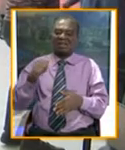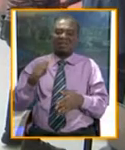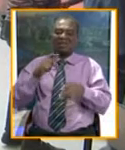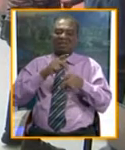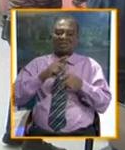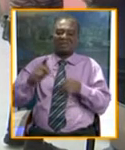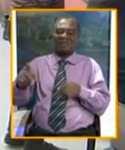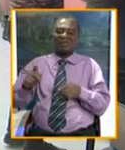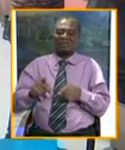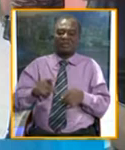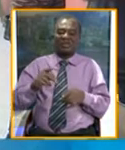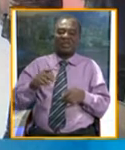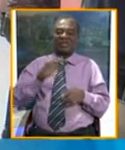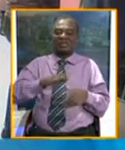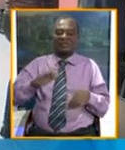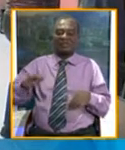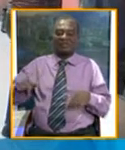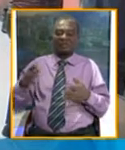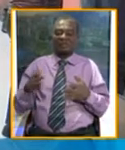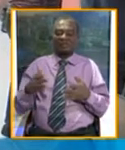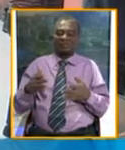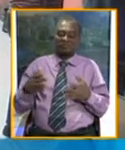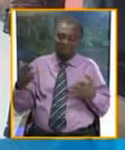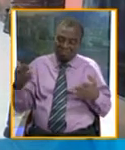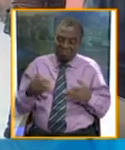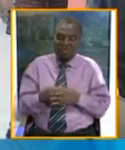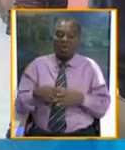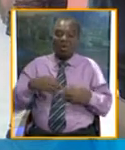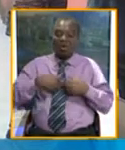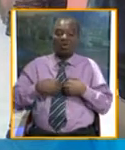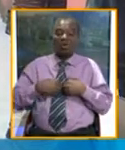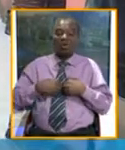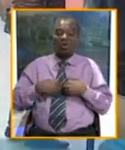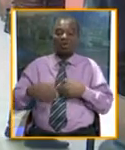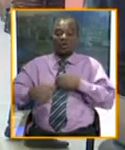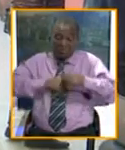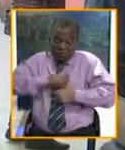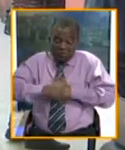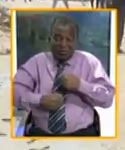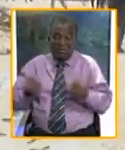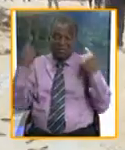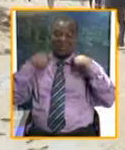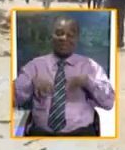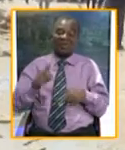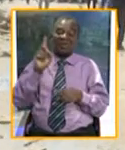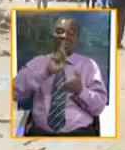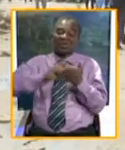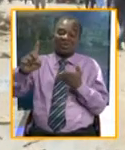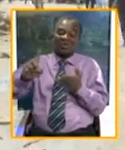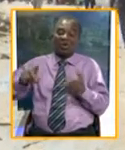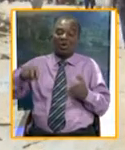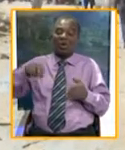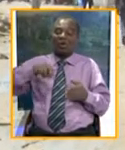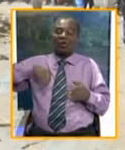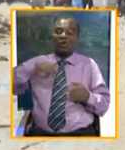Les enfants étaient traumatisés. Pendant une semaine, on a quitté ici pour laisser les policiers et tout le monde travailler. Mais bon, ça va maintenant. On a vu venir,